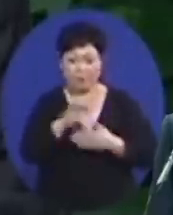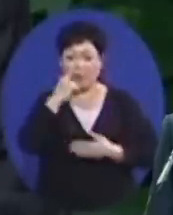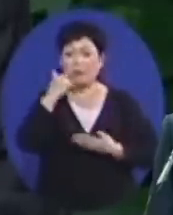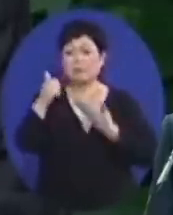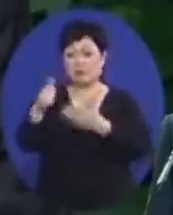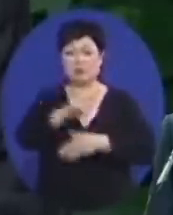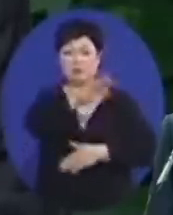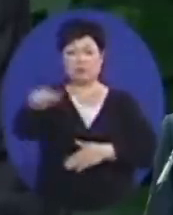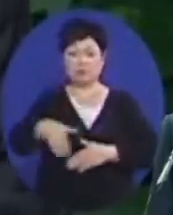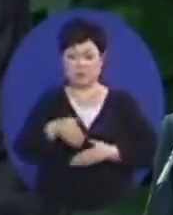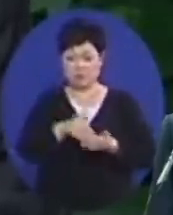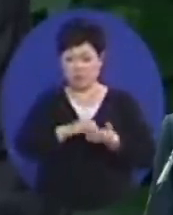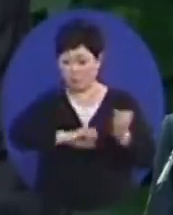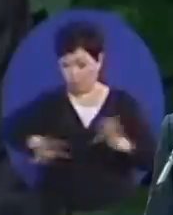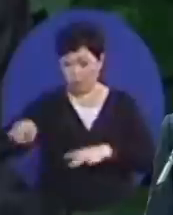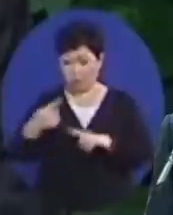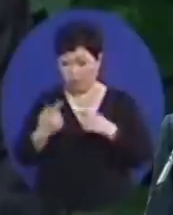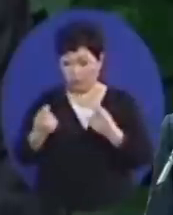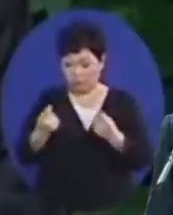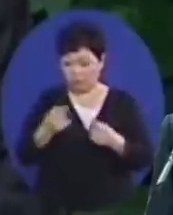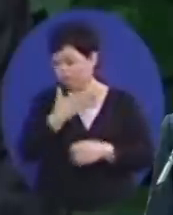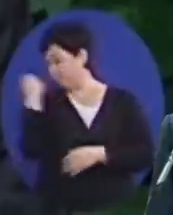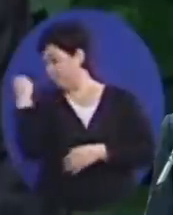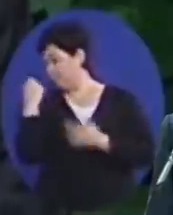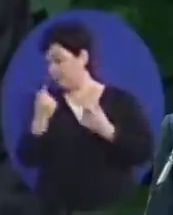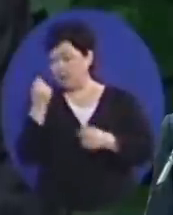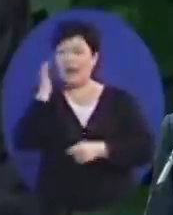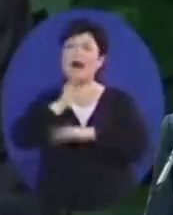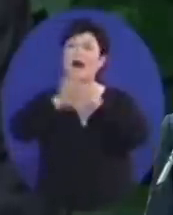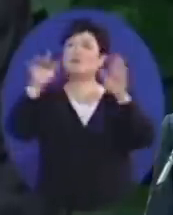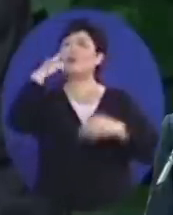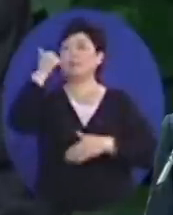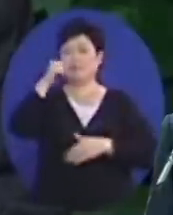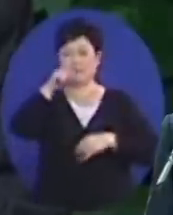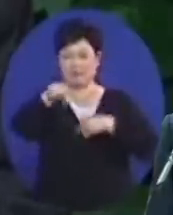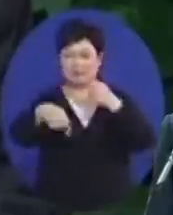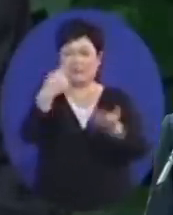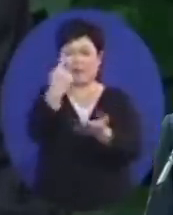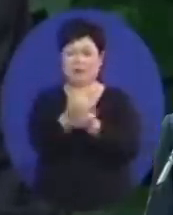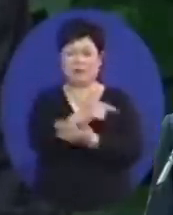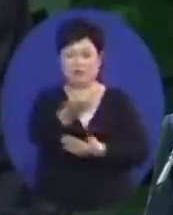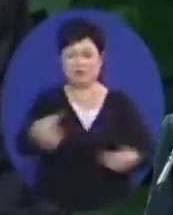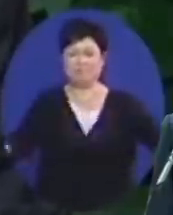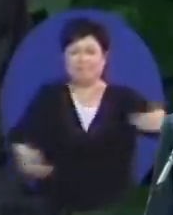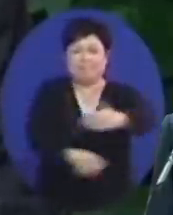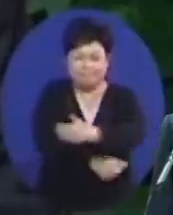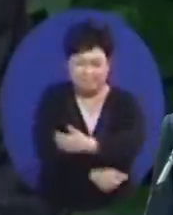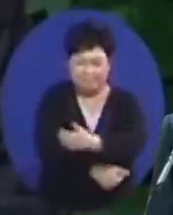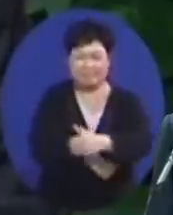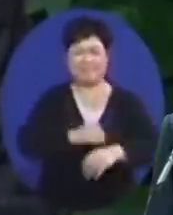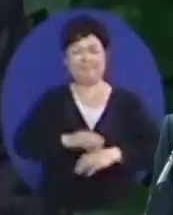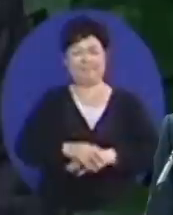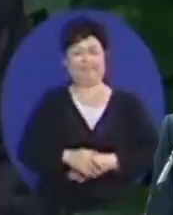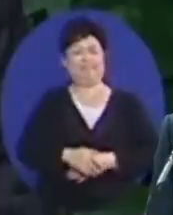아버지께서 우리를 버릴 것 같은데 하늘 아버지는 나와서 우리를 품어주시고